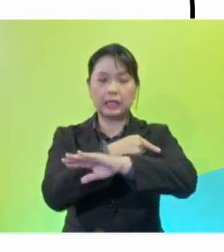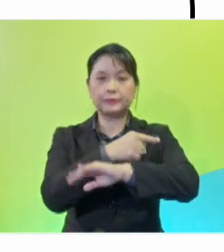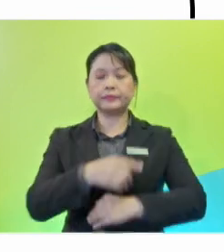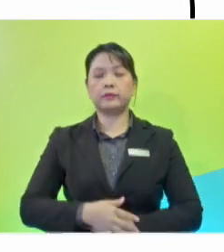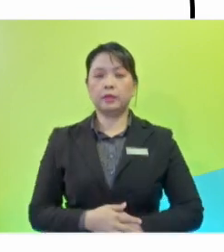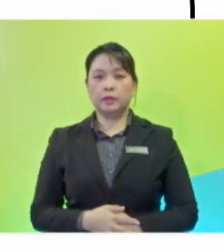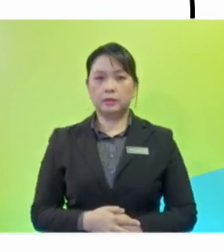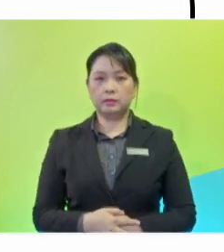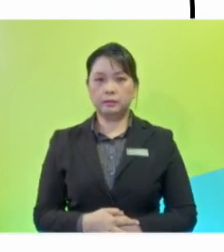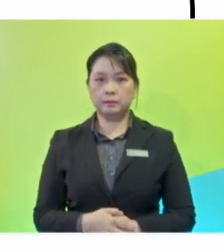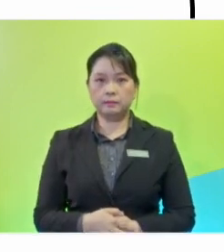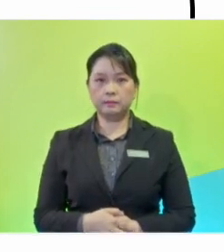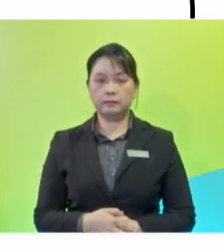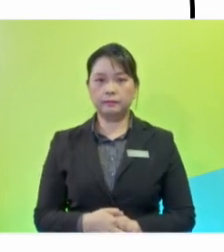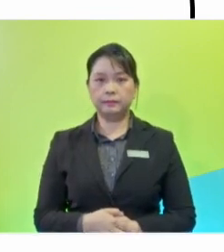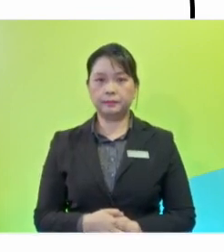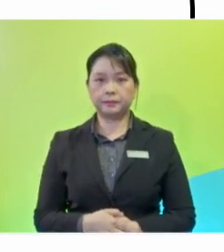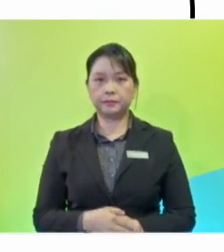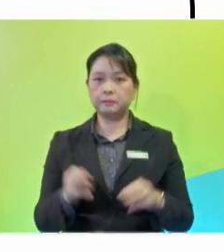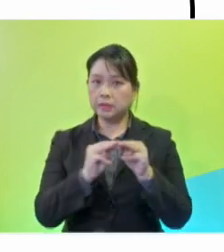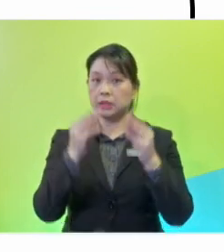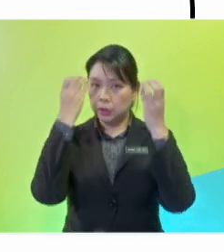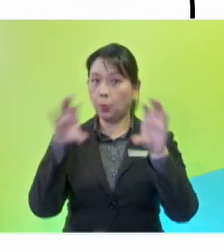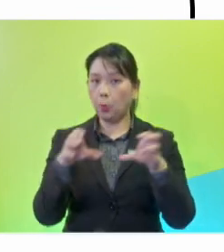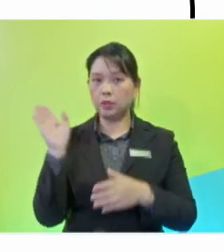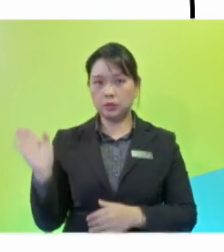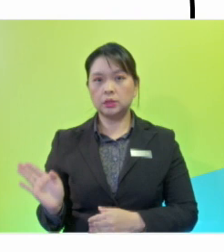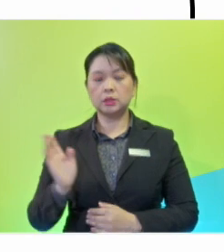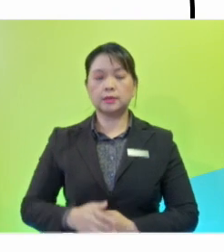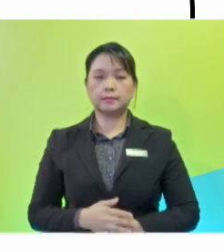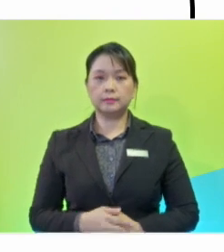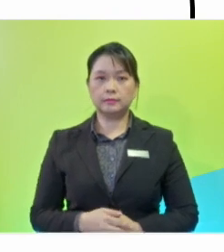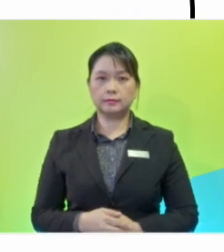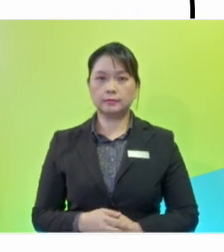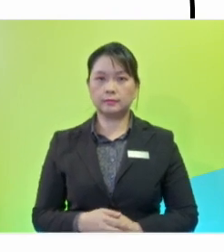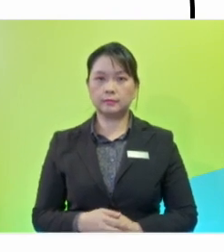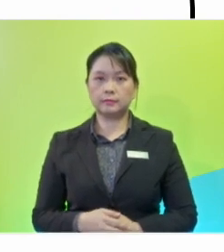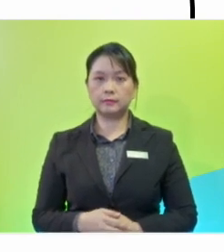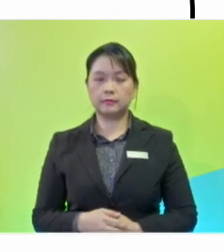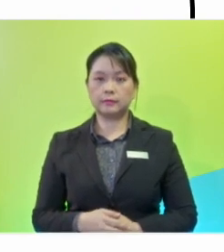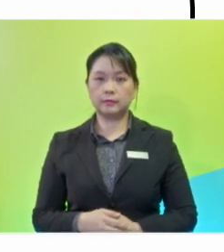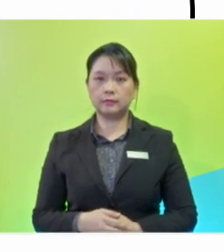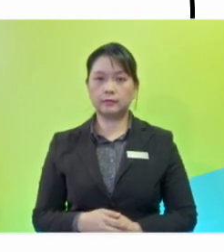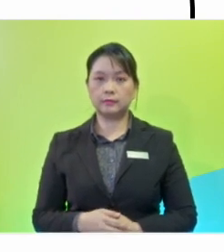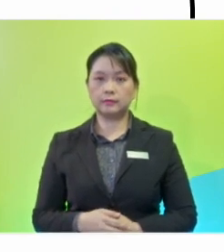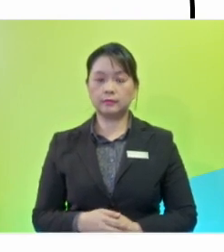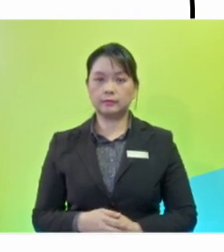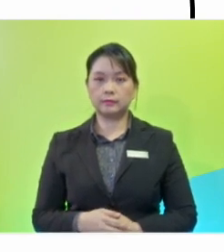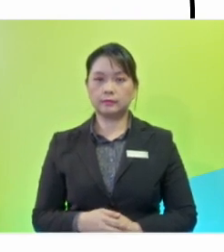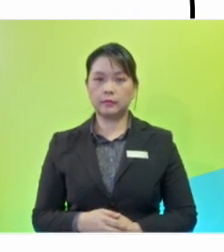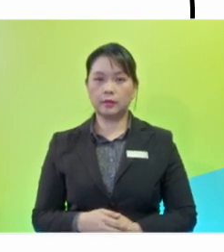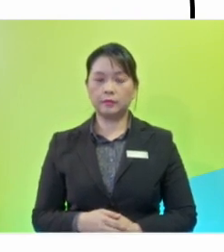EB + 42 mana yang belakang ini dia ini lagi Timpa e daerah e kita kenapa ikuti